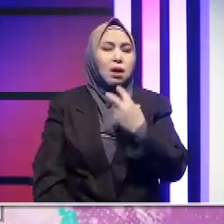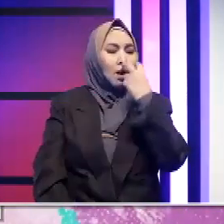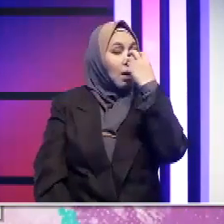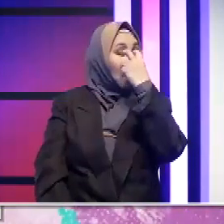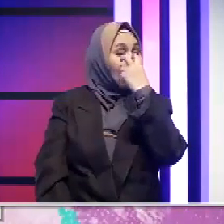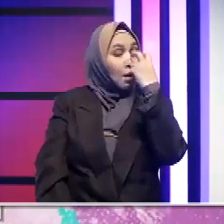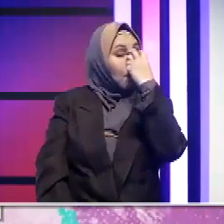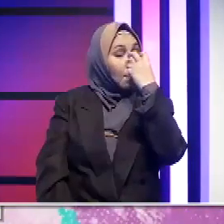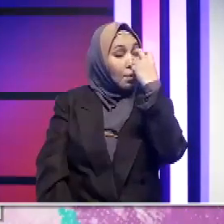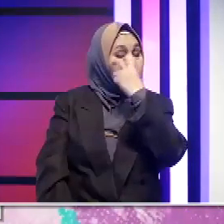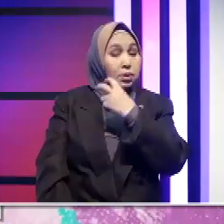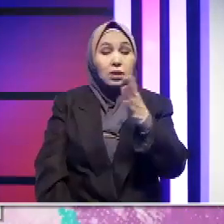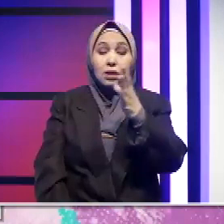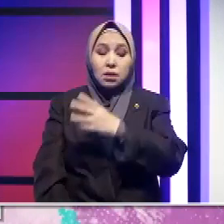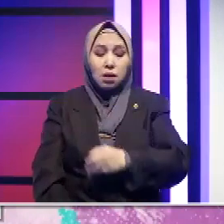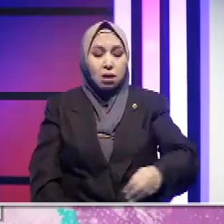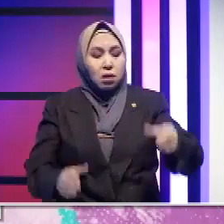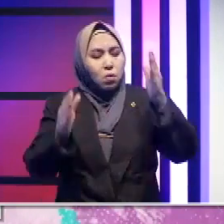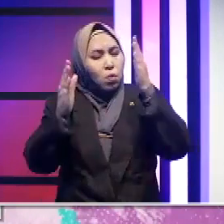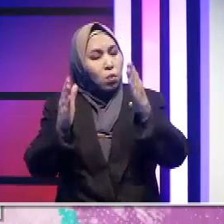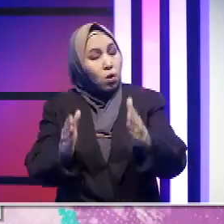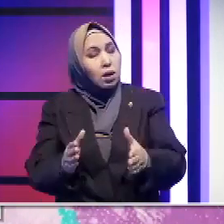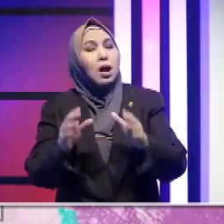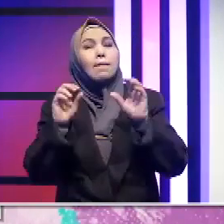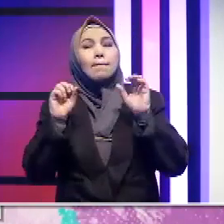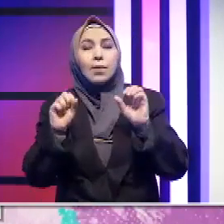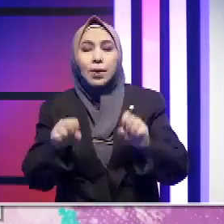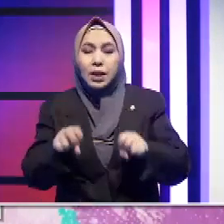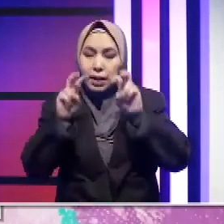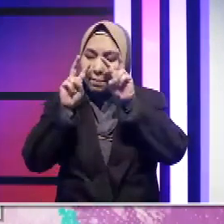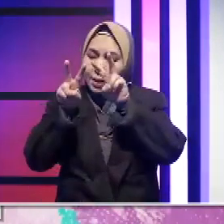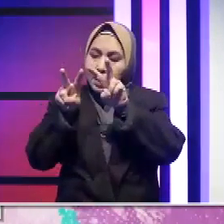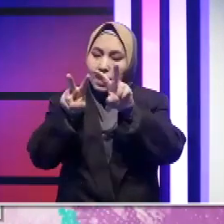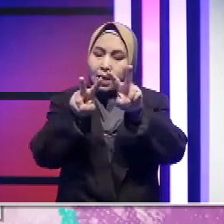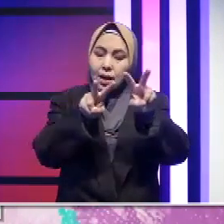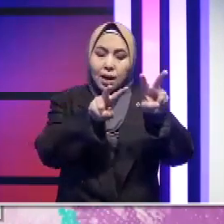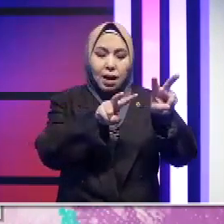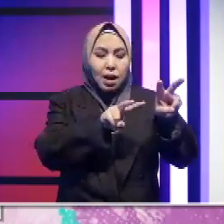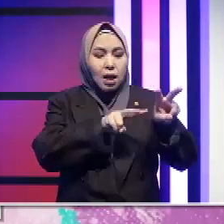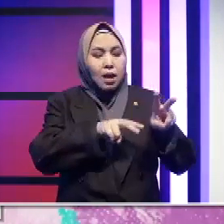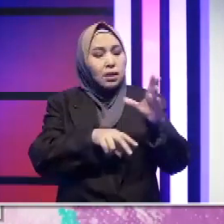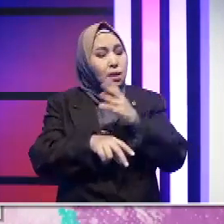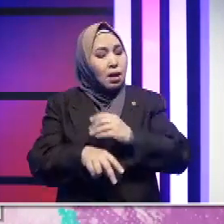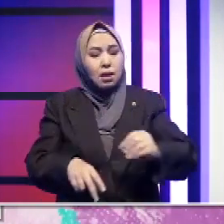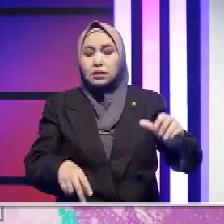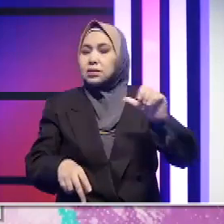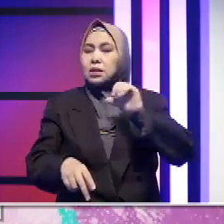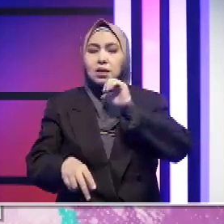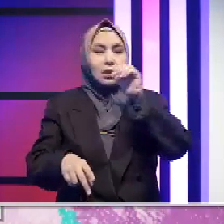uwal ladzina amanu wa amilus